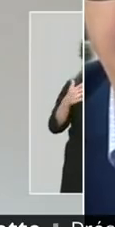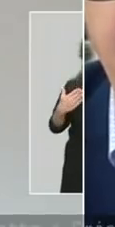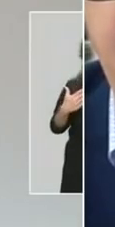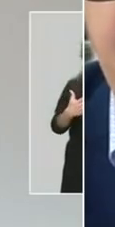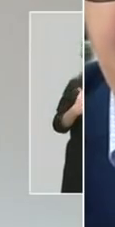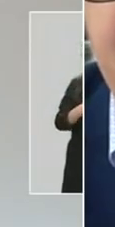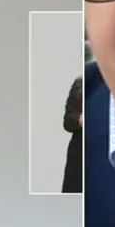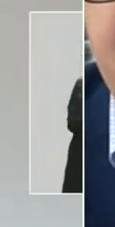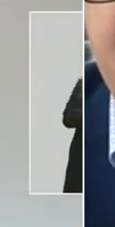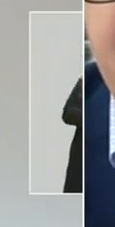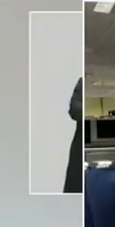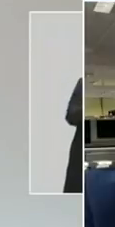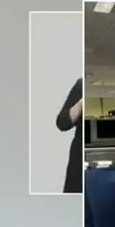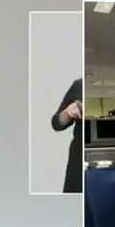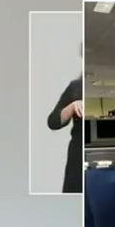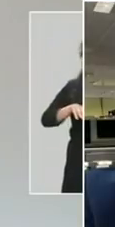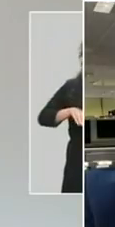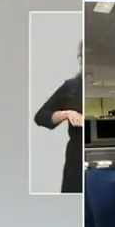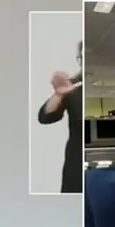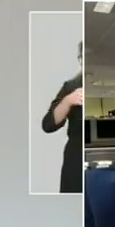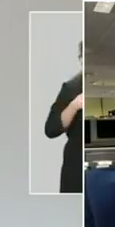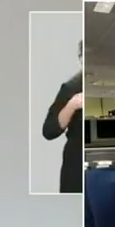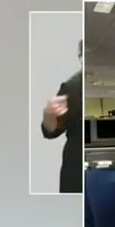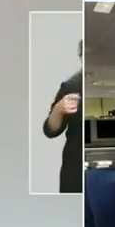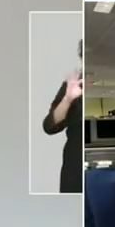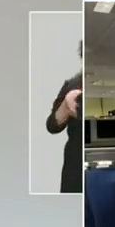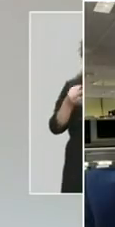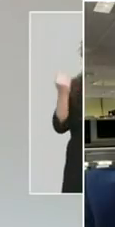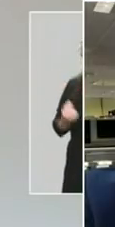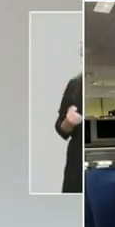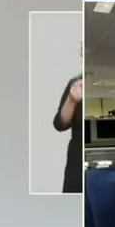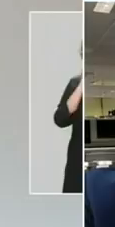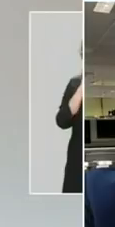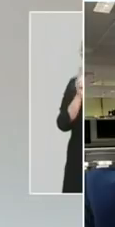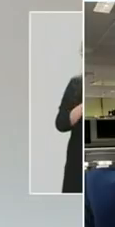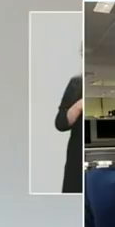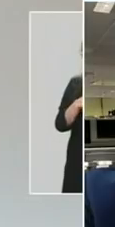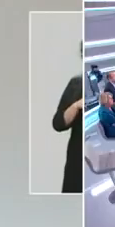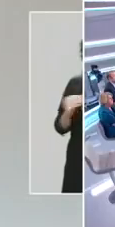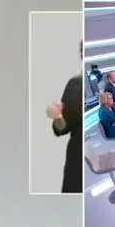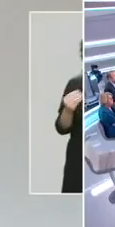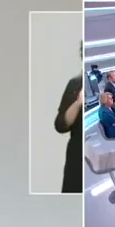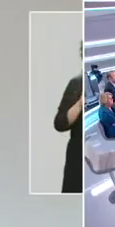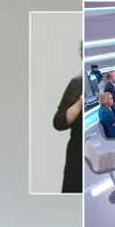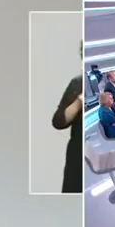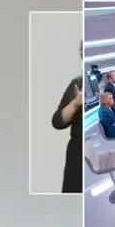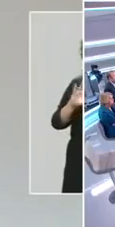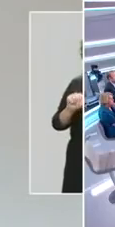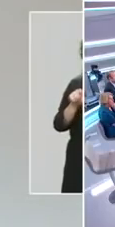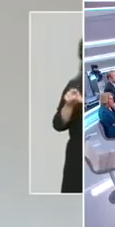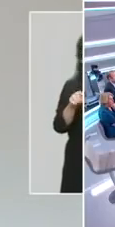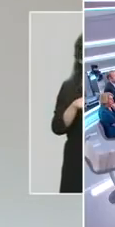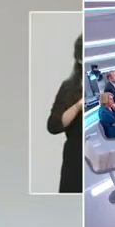beaucoup François Blanchecotte. Cette logistique qu'a inventé beaucoup Olivier Véran, Gérald Kirazek, elle est en place, elle fonctionne pour vous ou